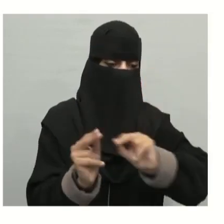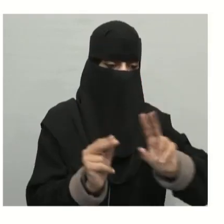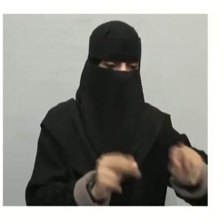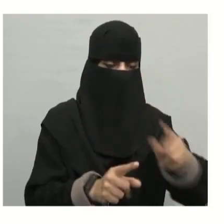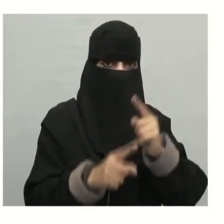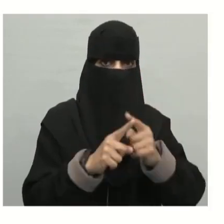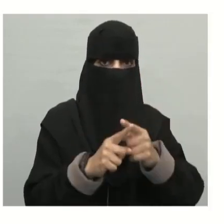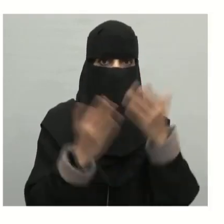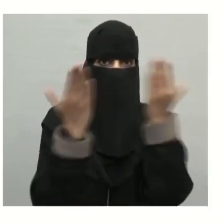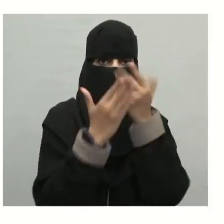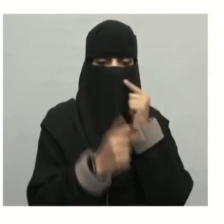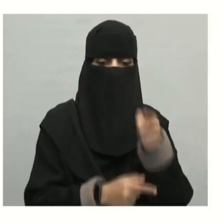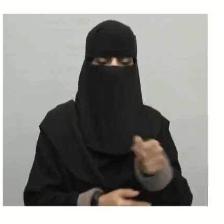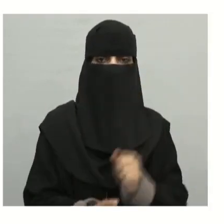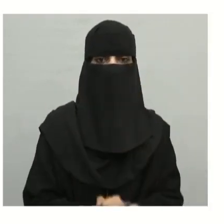الصوره